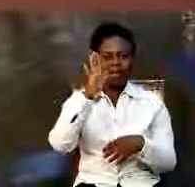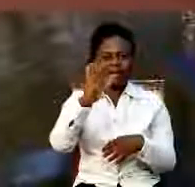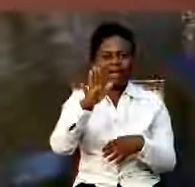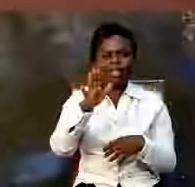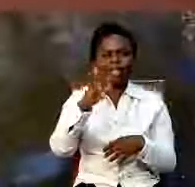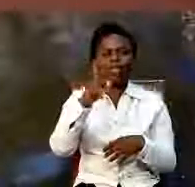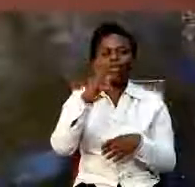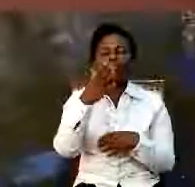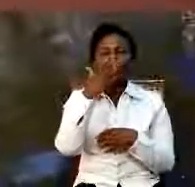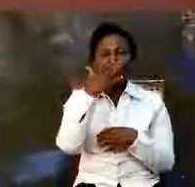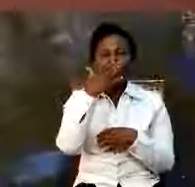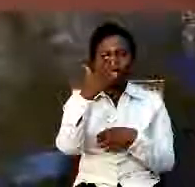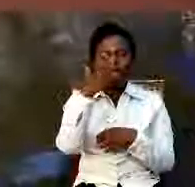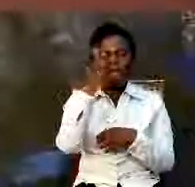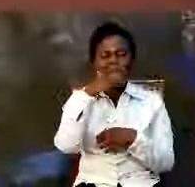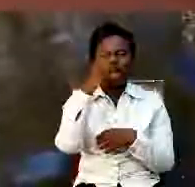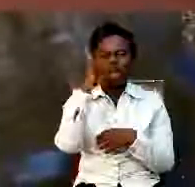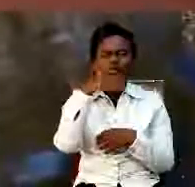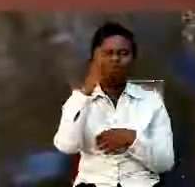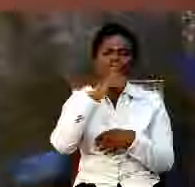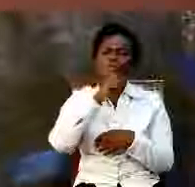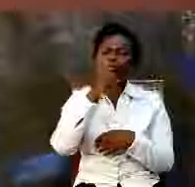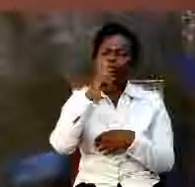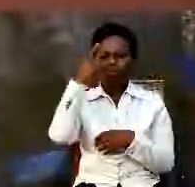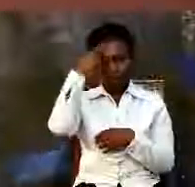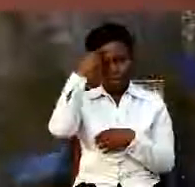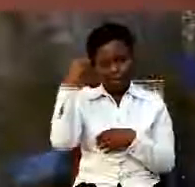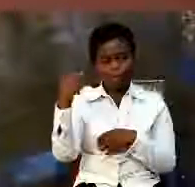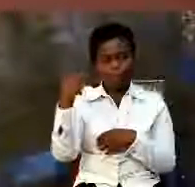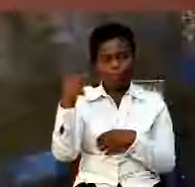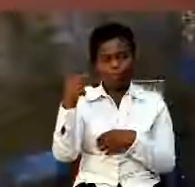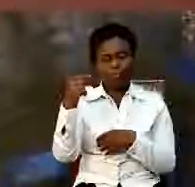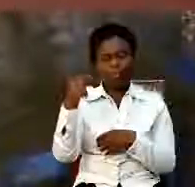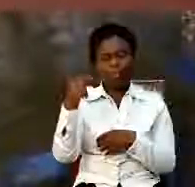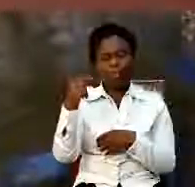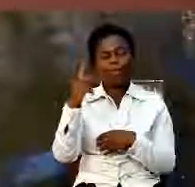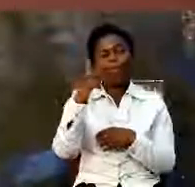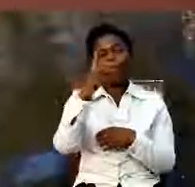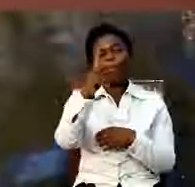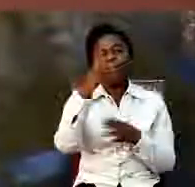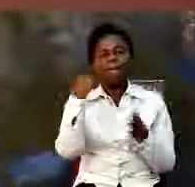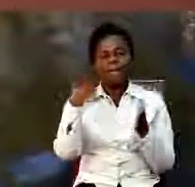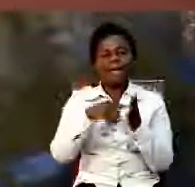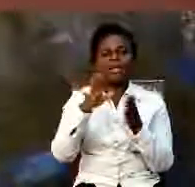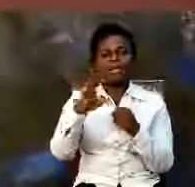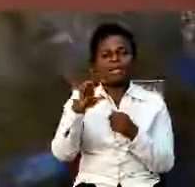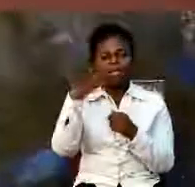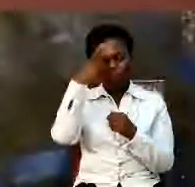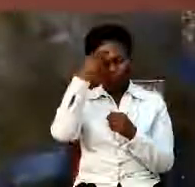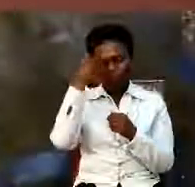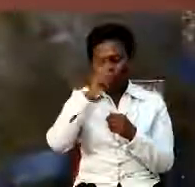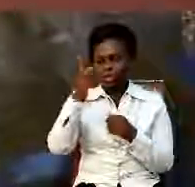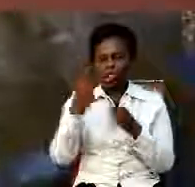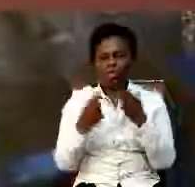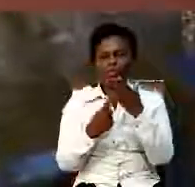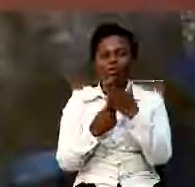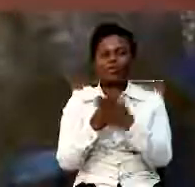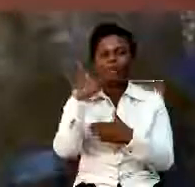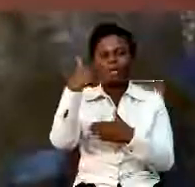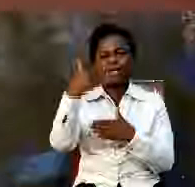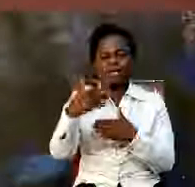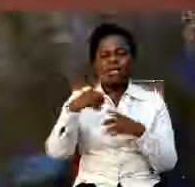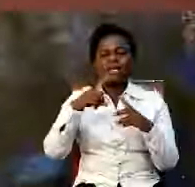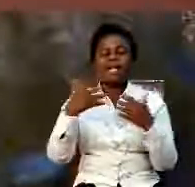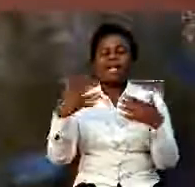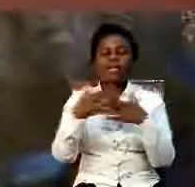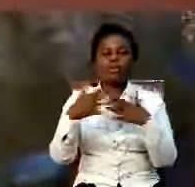ya kutokuwa mwaminifu. Kwa hiyo ina maana kwamba uaminifu si kutoka nje tu, lakini lugha zetu na